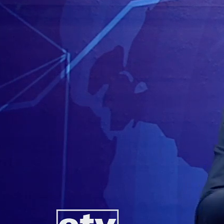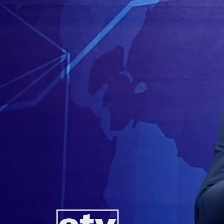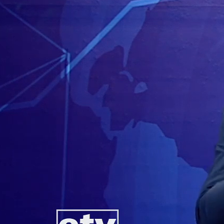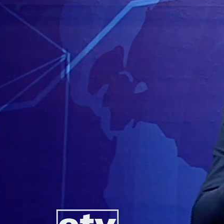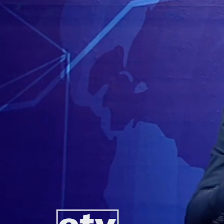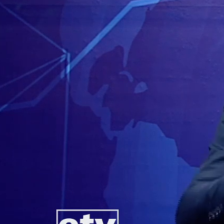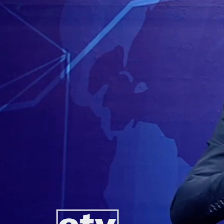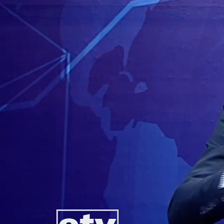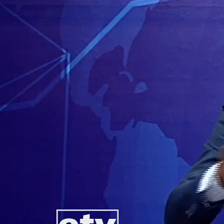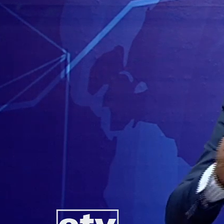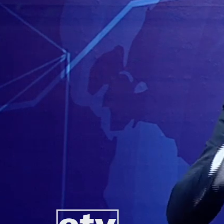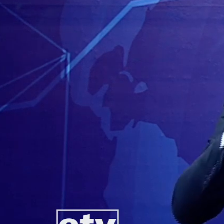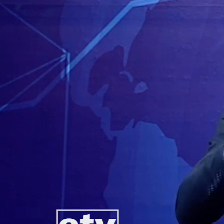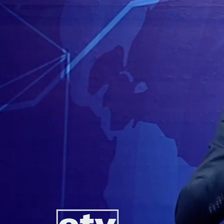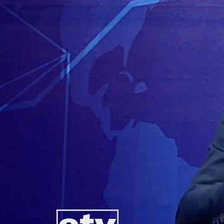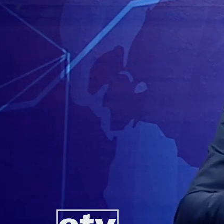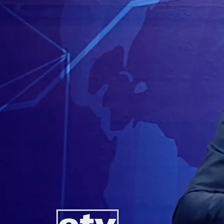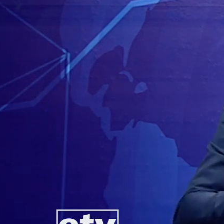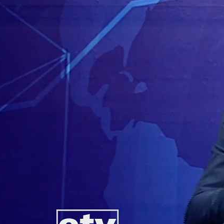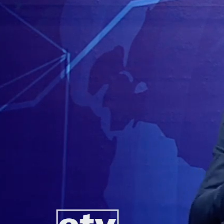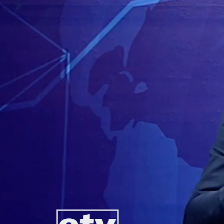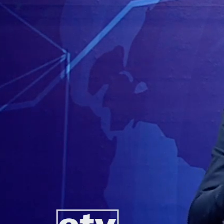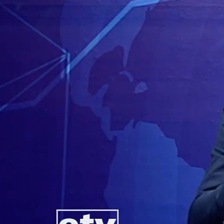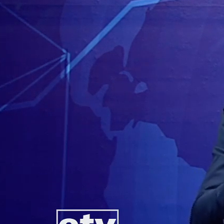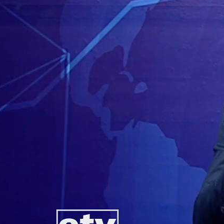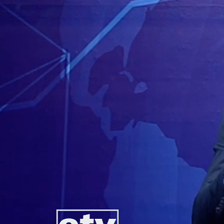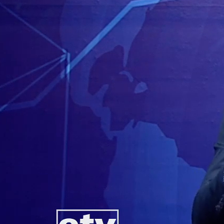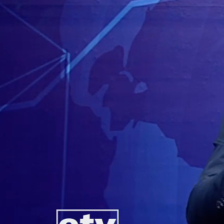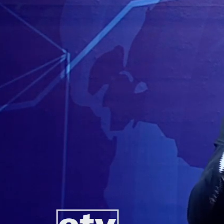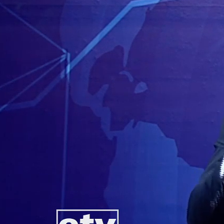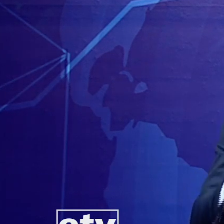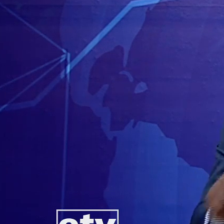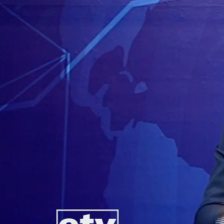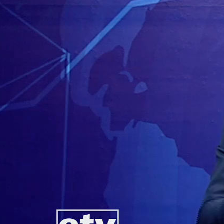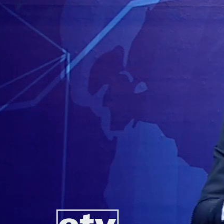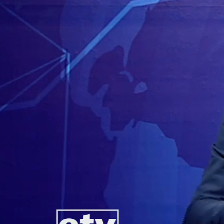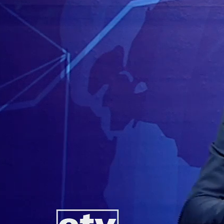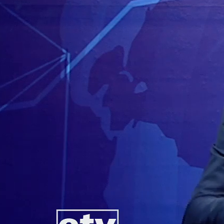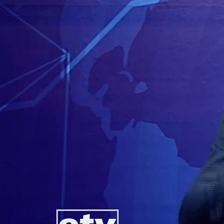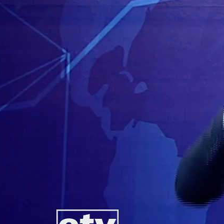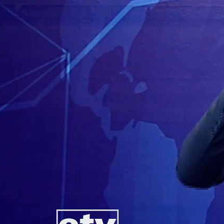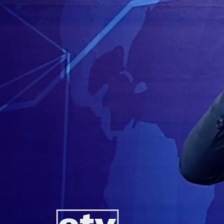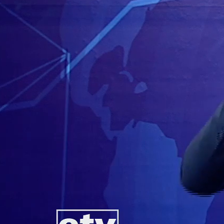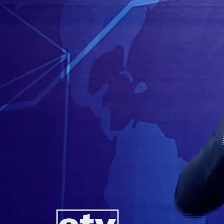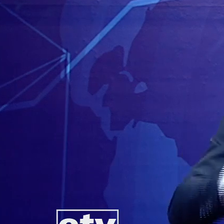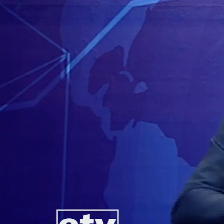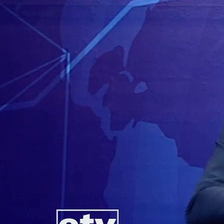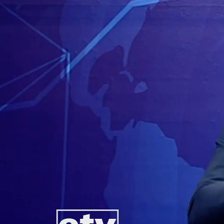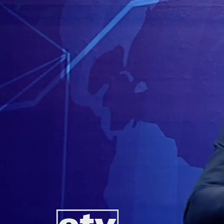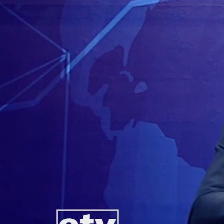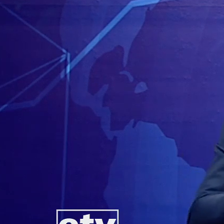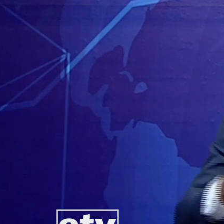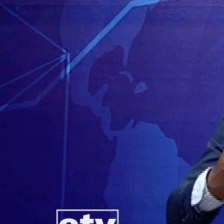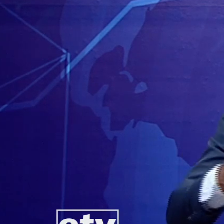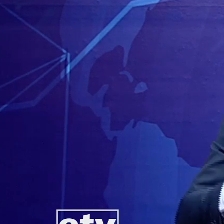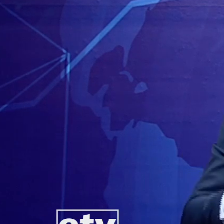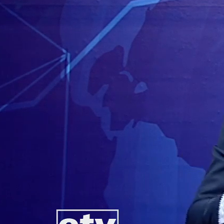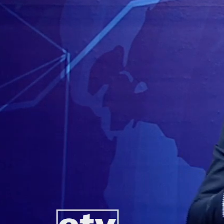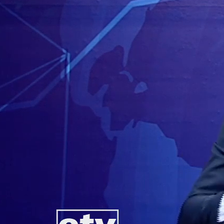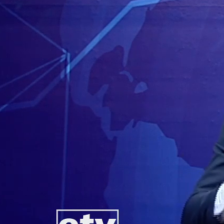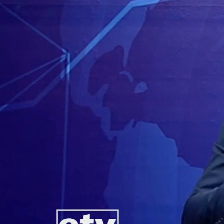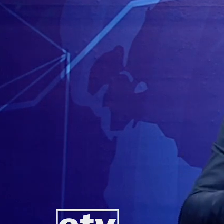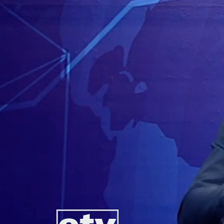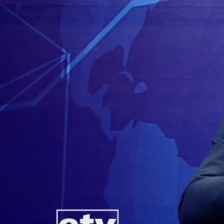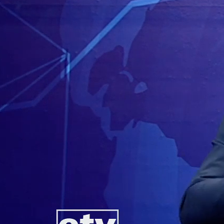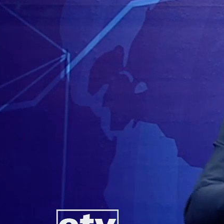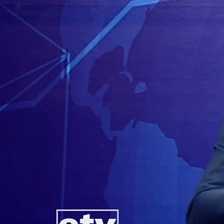ለኩል የተፈልገናል እንዳታራ የታሪክ ተራን ይደርታል አዳ አማታራጃ አባቶች